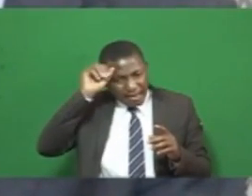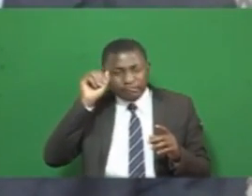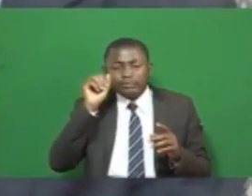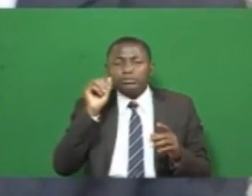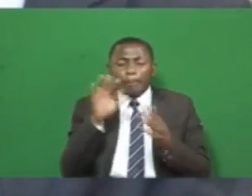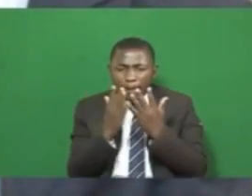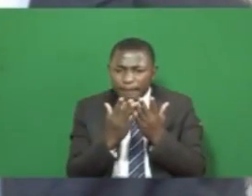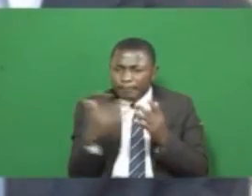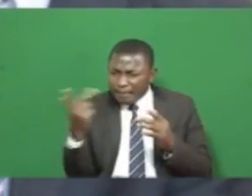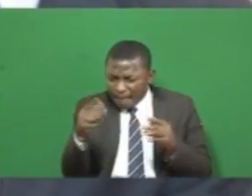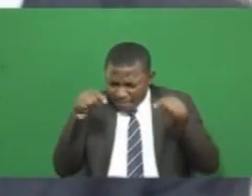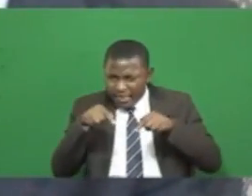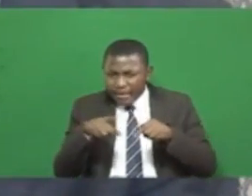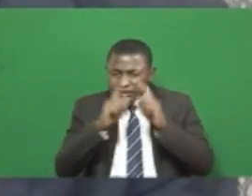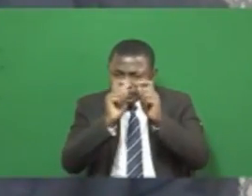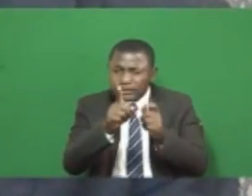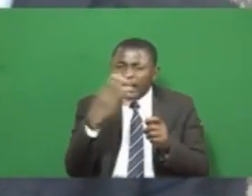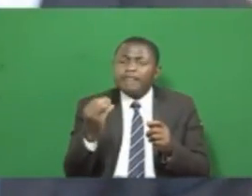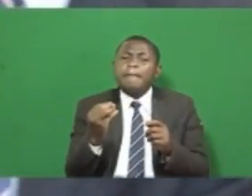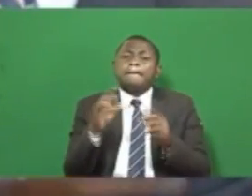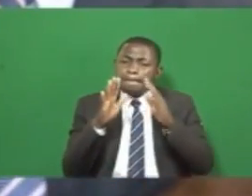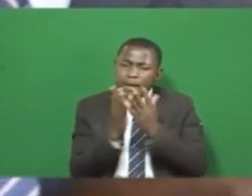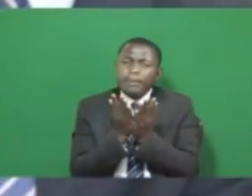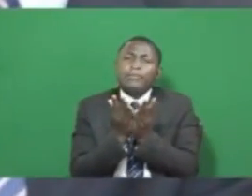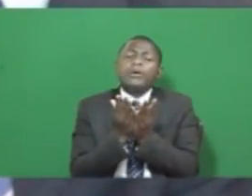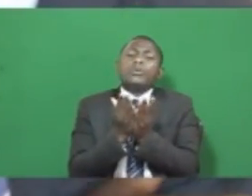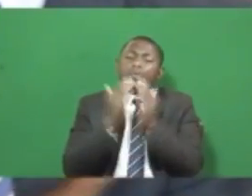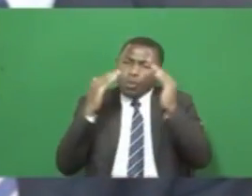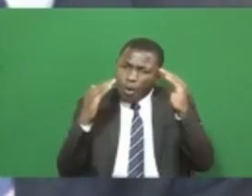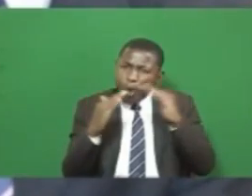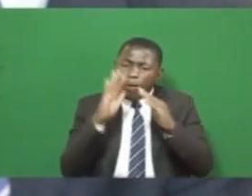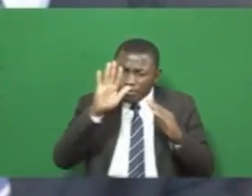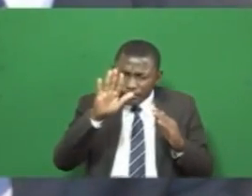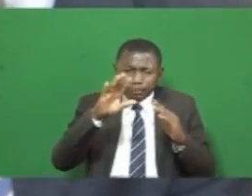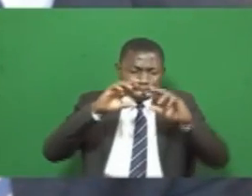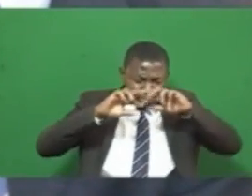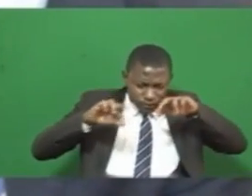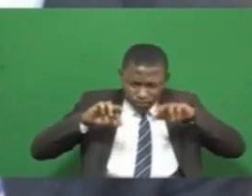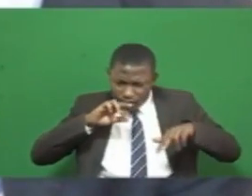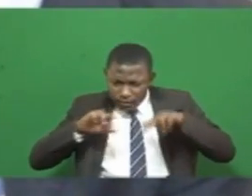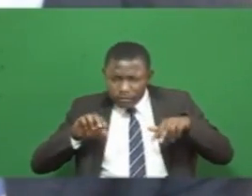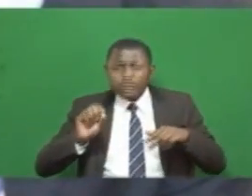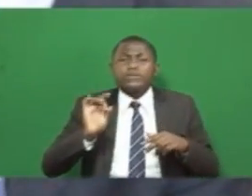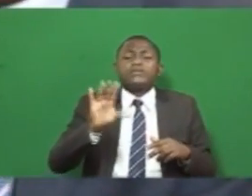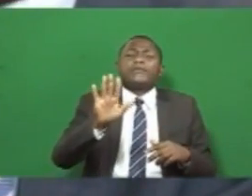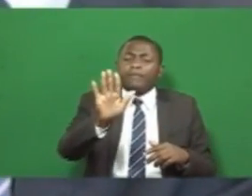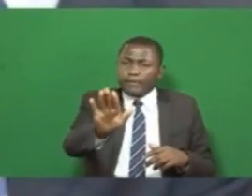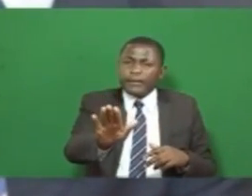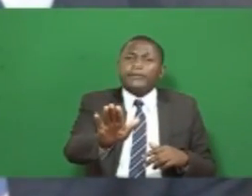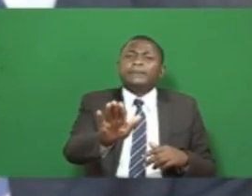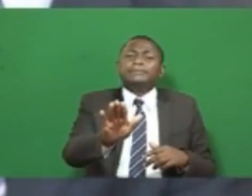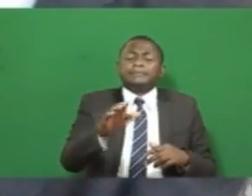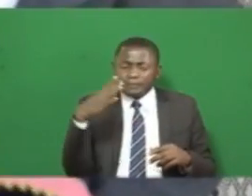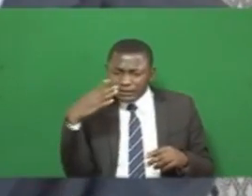kuverenga iwo itora ako kumba raunedza kutarisa ndima dzisa niona ma verse tichadzokora kudai